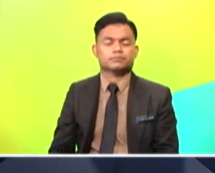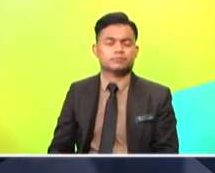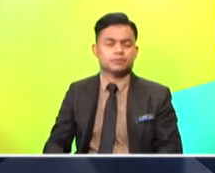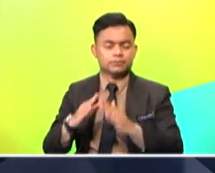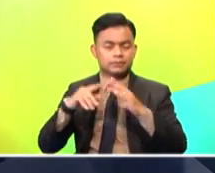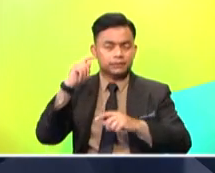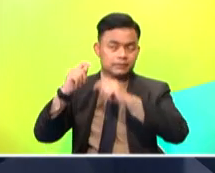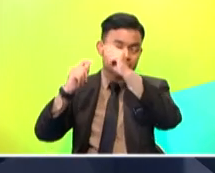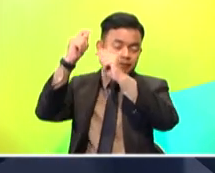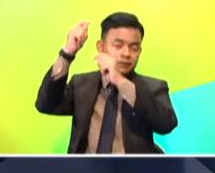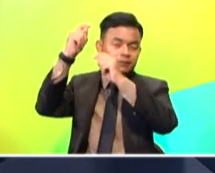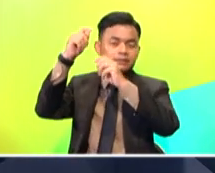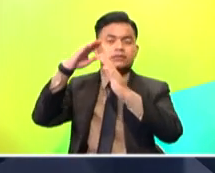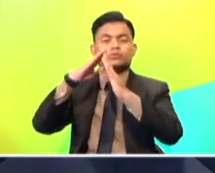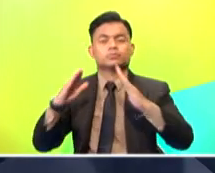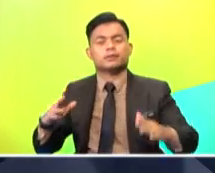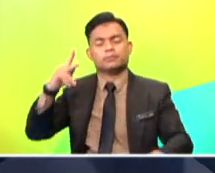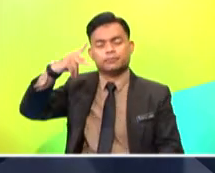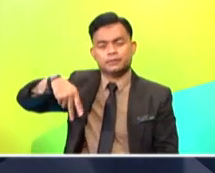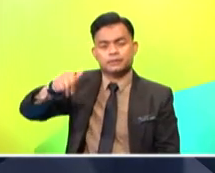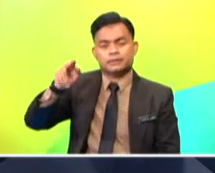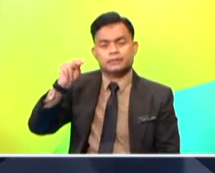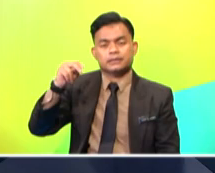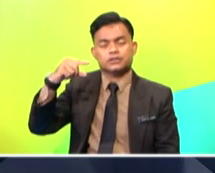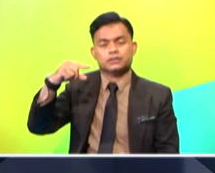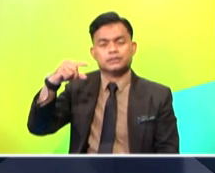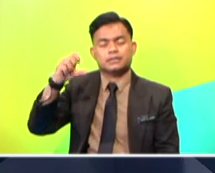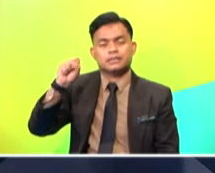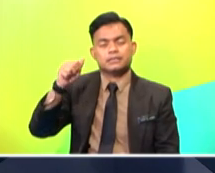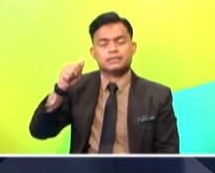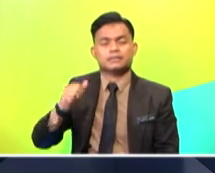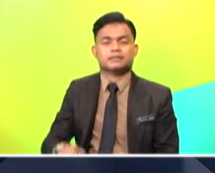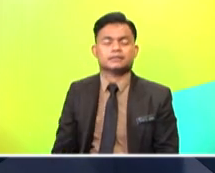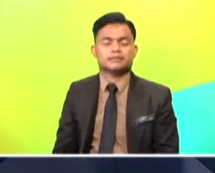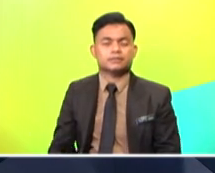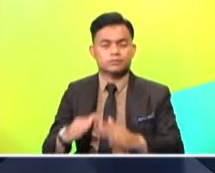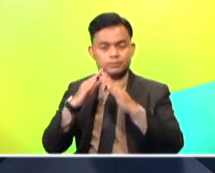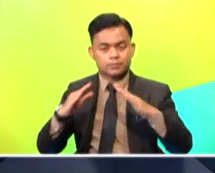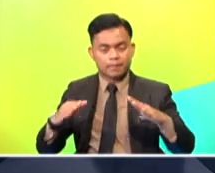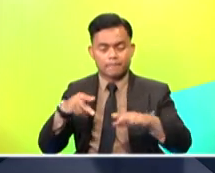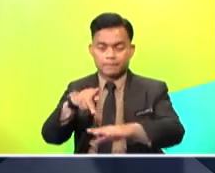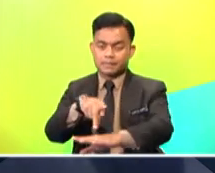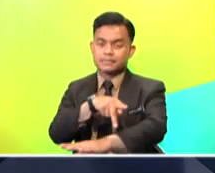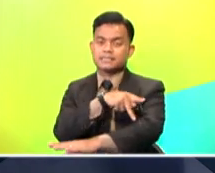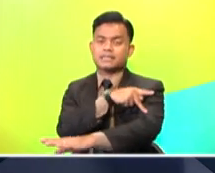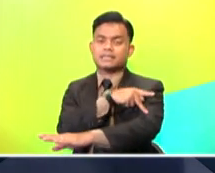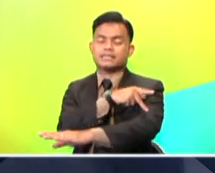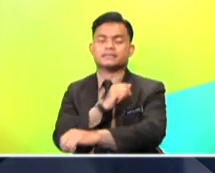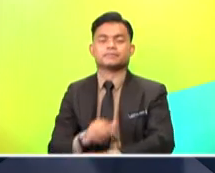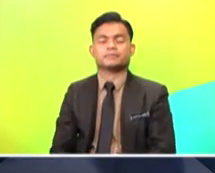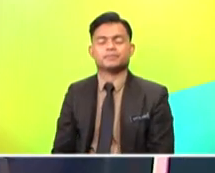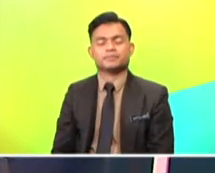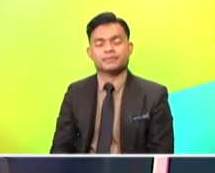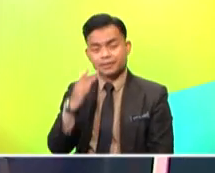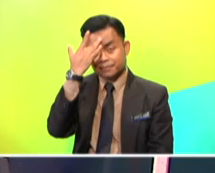Ifan? Rumah pangsa. Dan rumah yang panjang ni rumah apa, Ifan? Dia mestilah rumah panjang juga. Panjang ya,